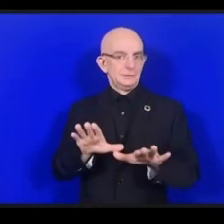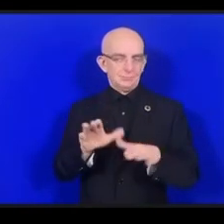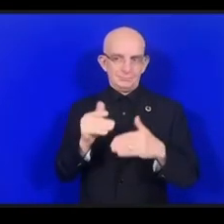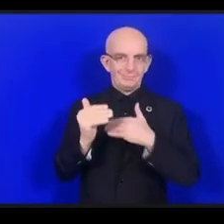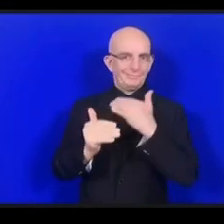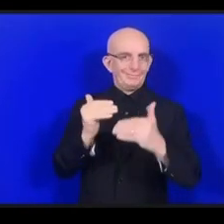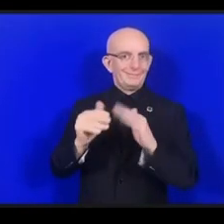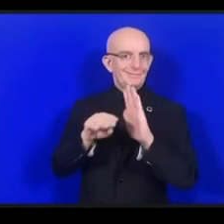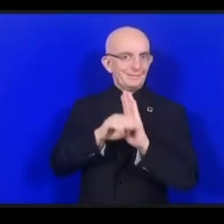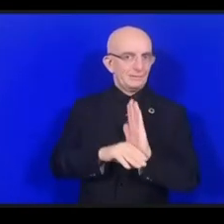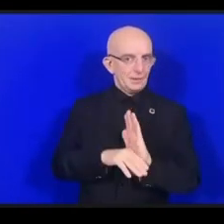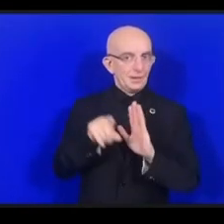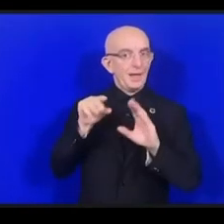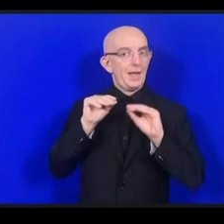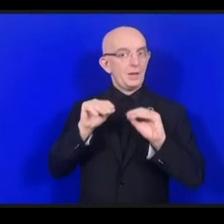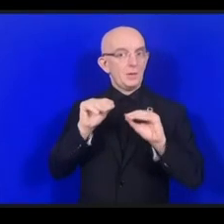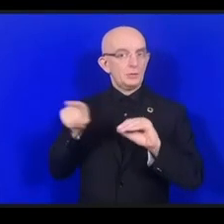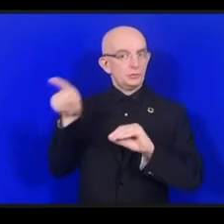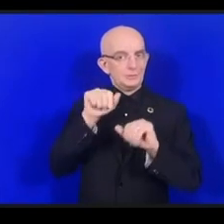有个工作组，